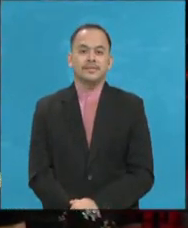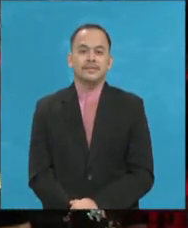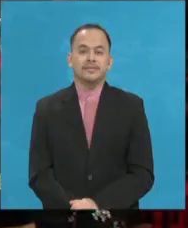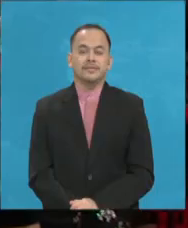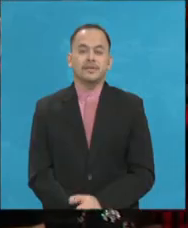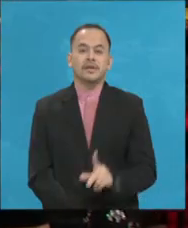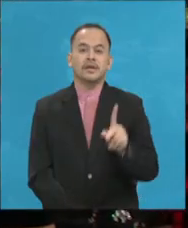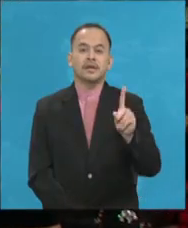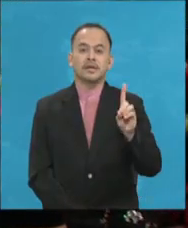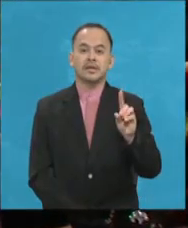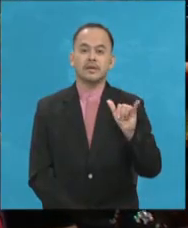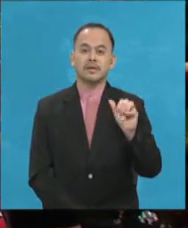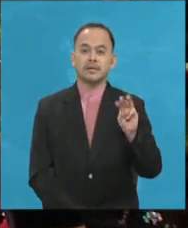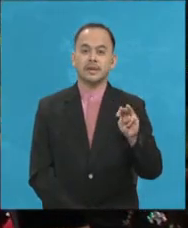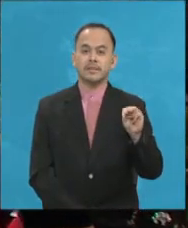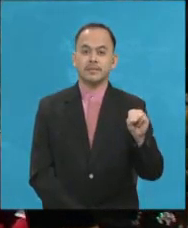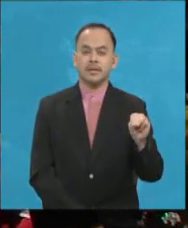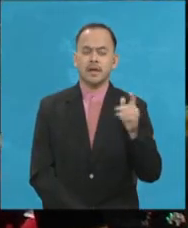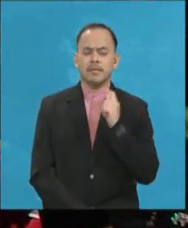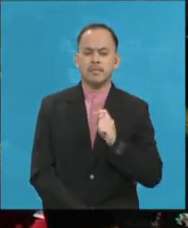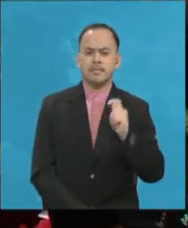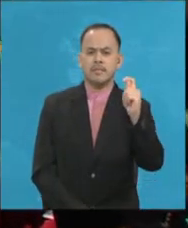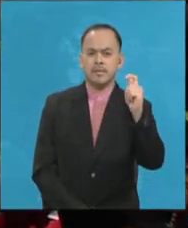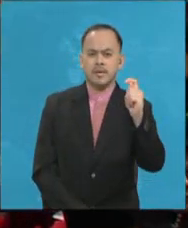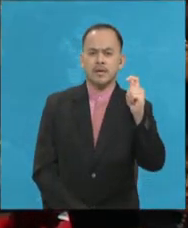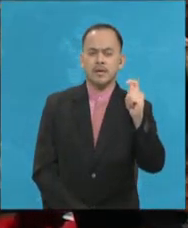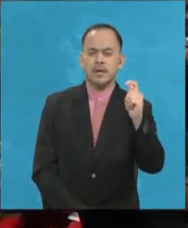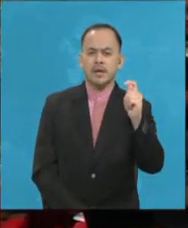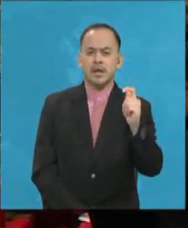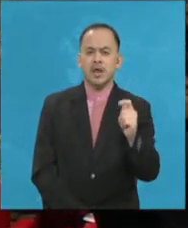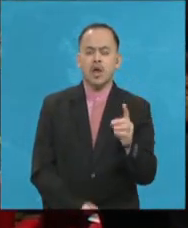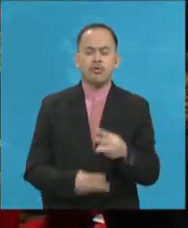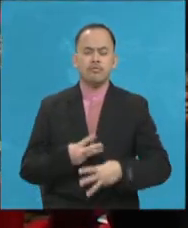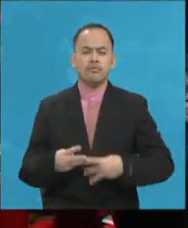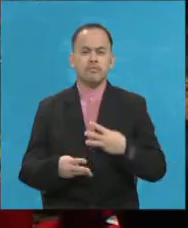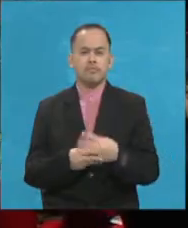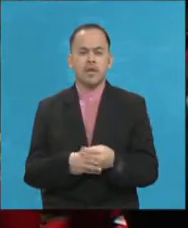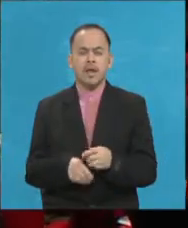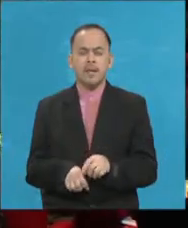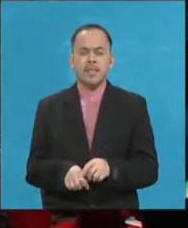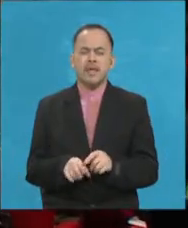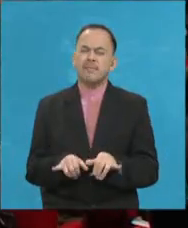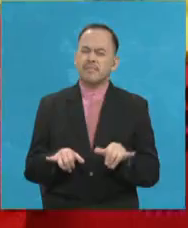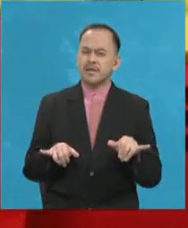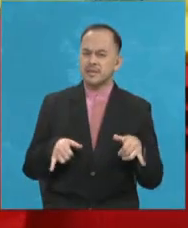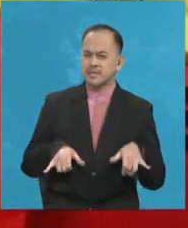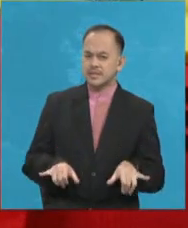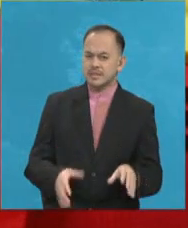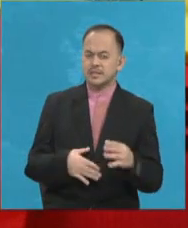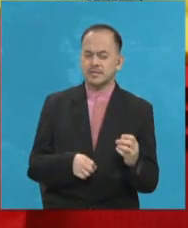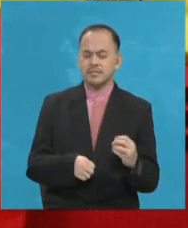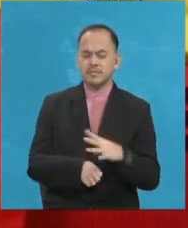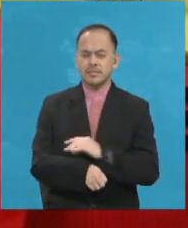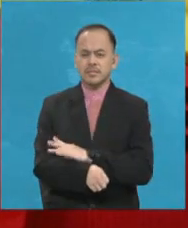kebawah duli Yang Maha Mulia bertitah menggariskan bahwa dunia masih saja berhadapan dengan